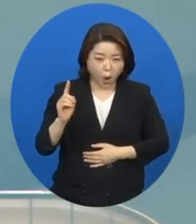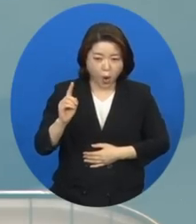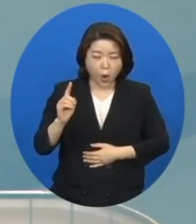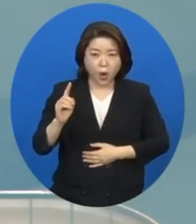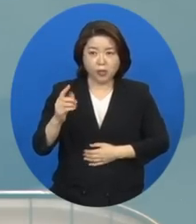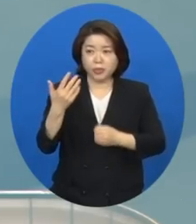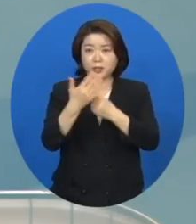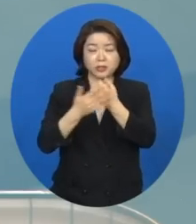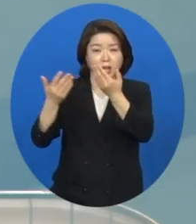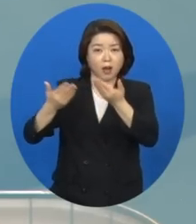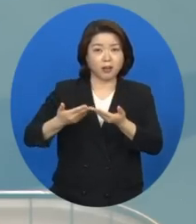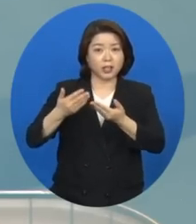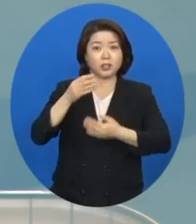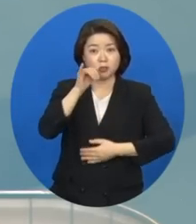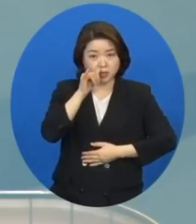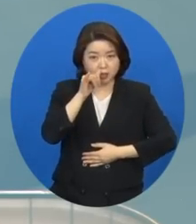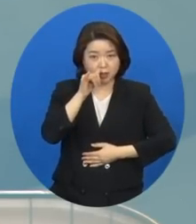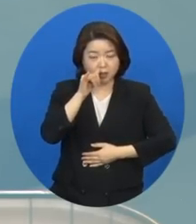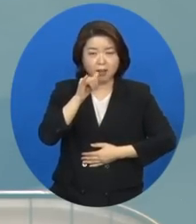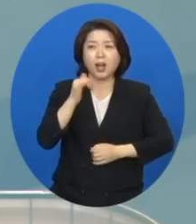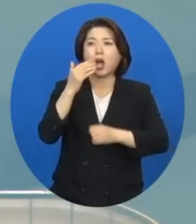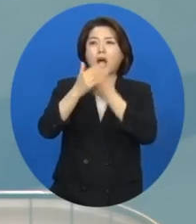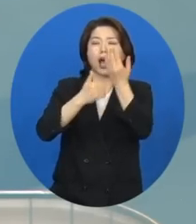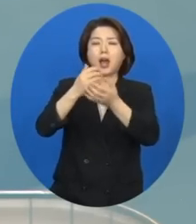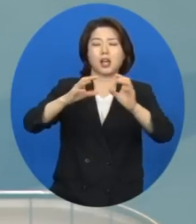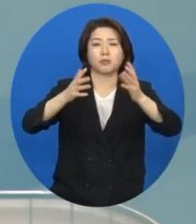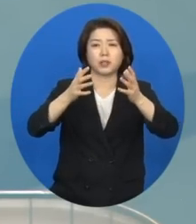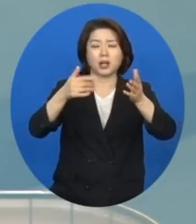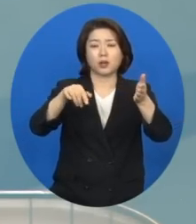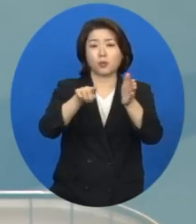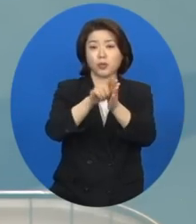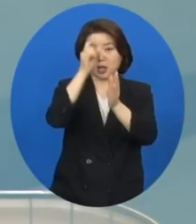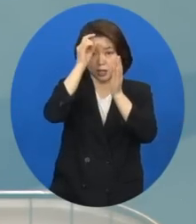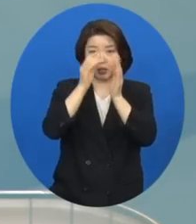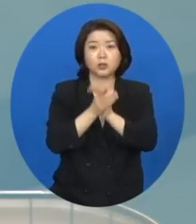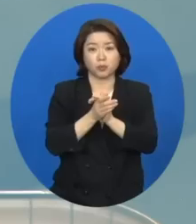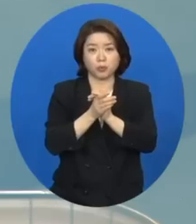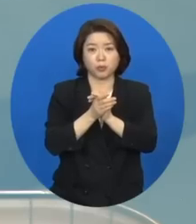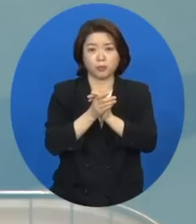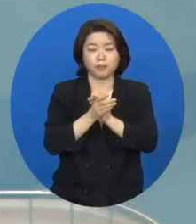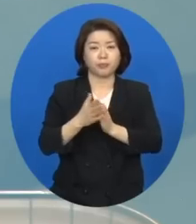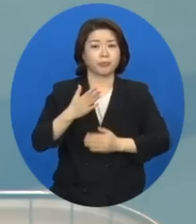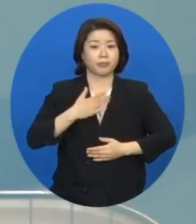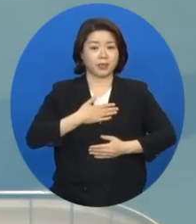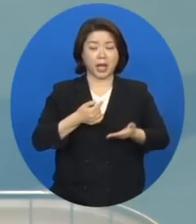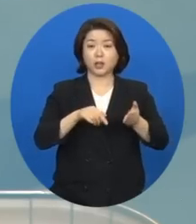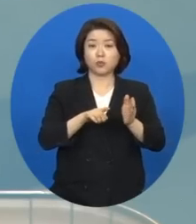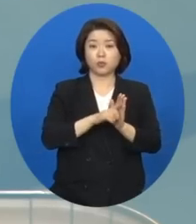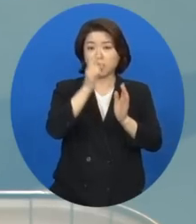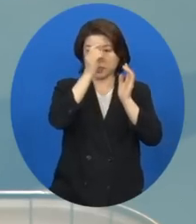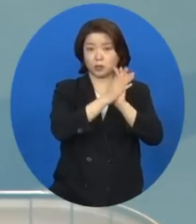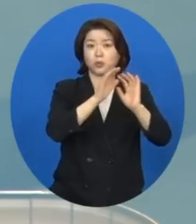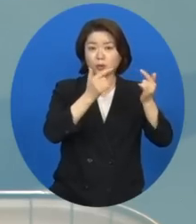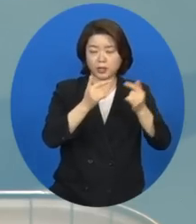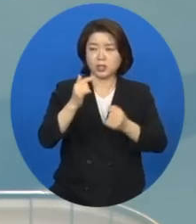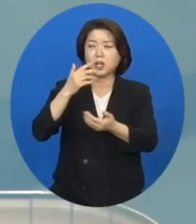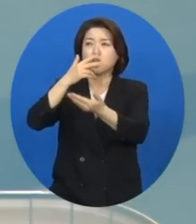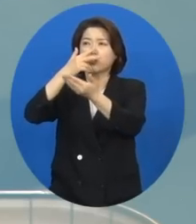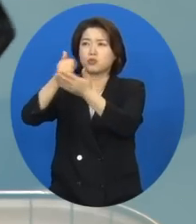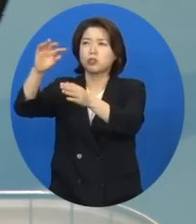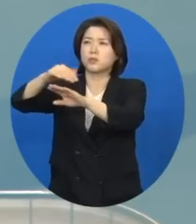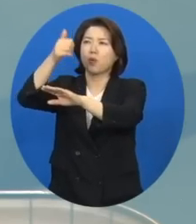은혜를 허락하셨냐면 하나님 나라를 위한 기도는요, 나를 위한 기도가 아니에요. 주님의